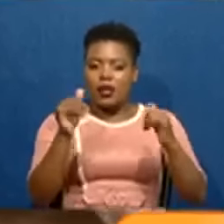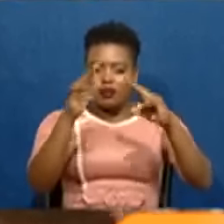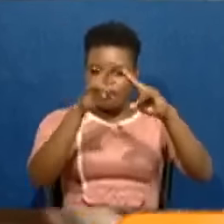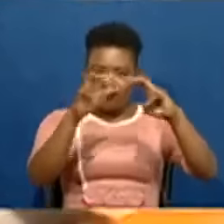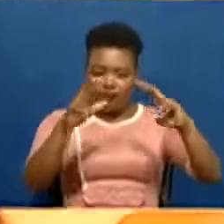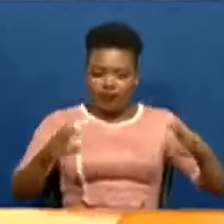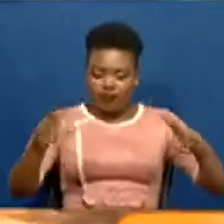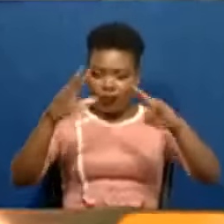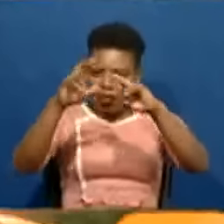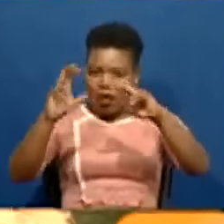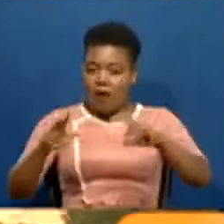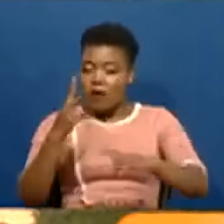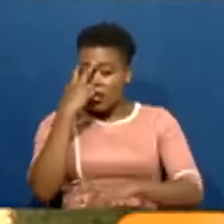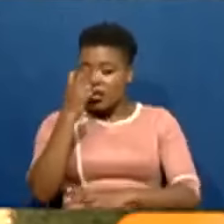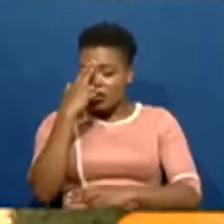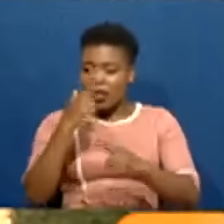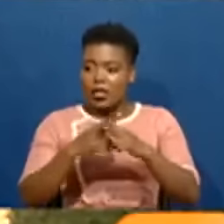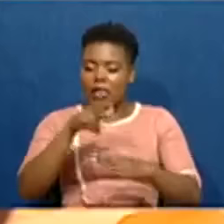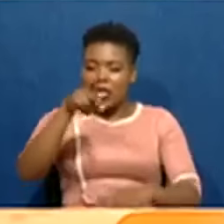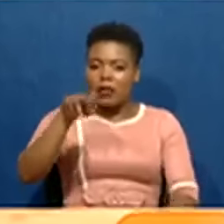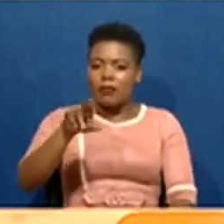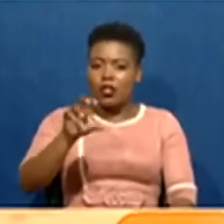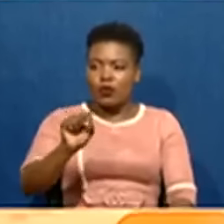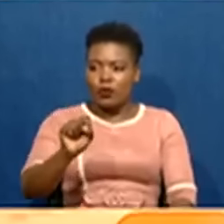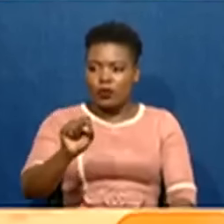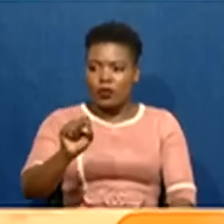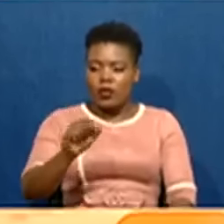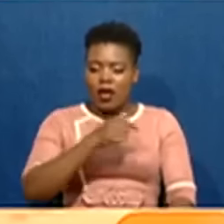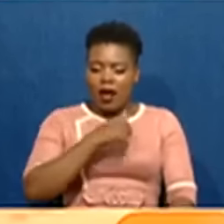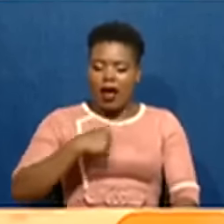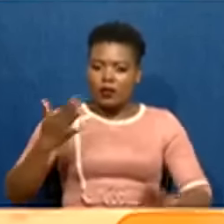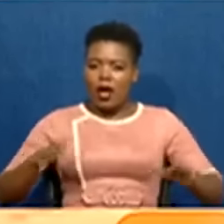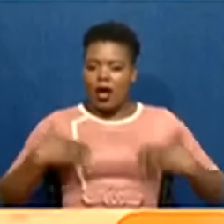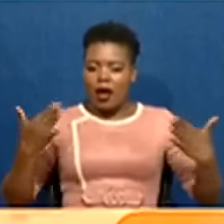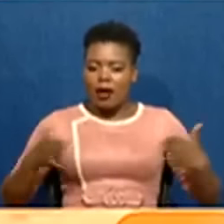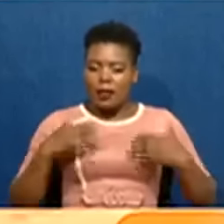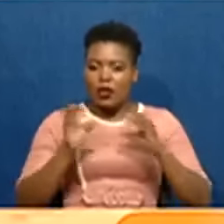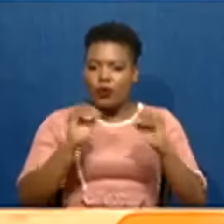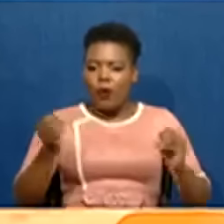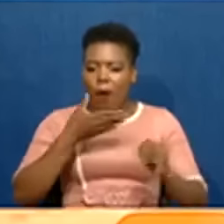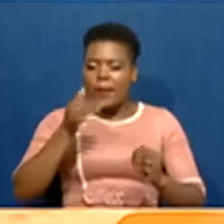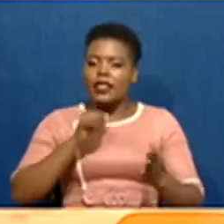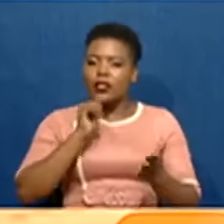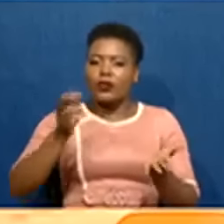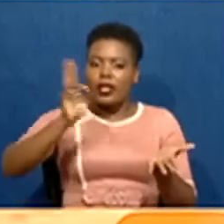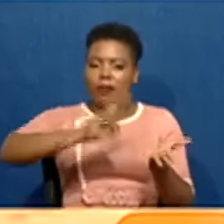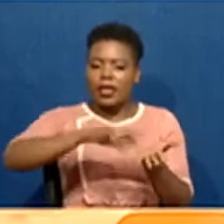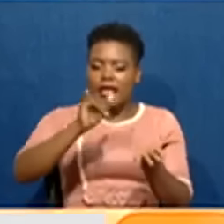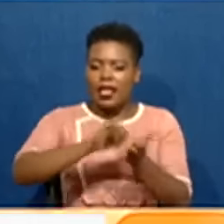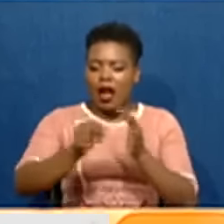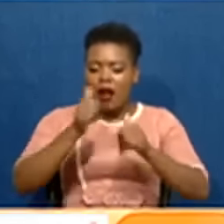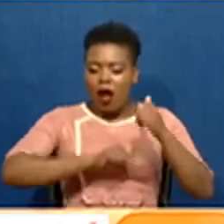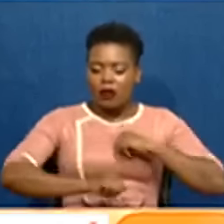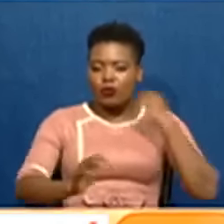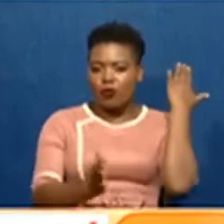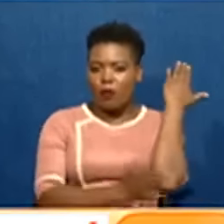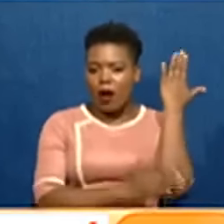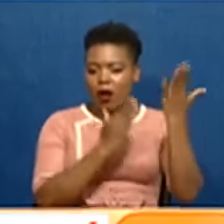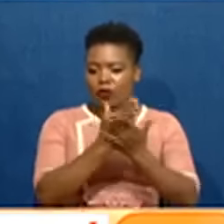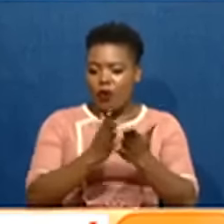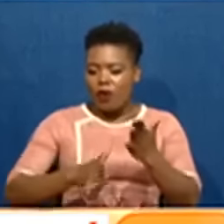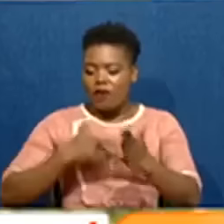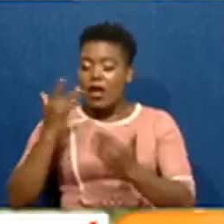wa Pius Lemiso ungali unaendelea Kilgoris. Hatujafurahia, wasirudie tena kufanya kitu kama hiyo, kwa sababu hiyo